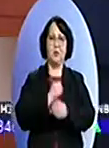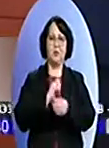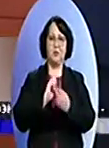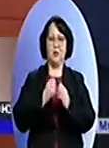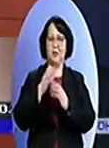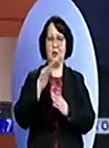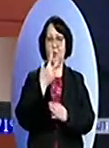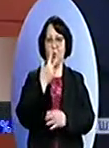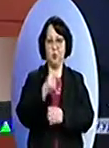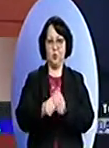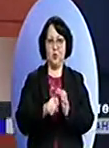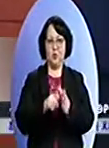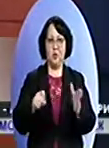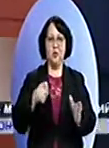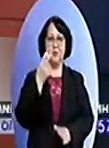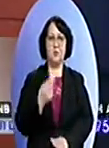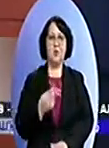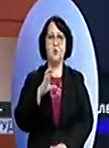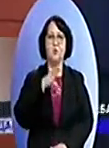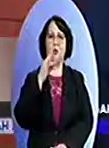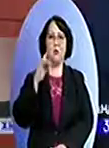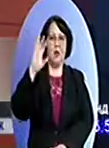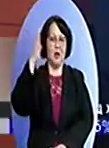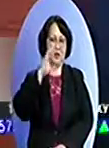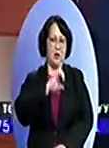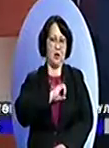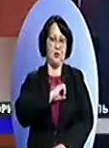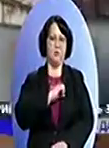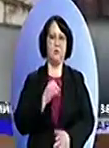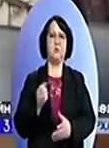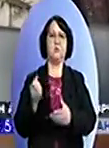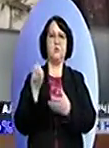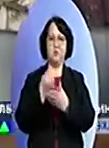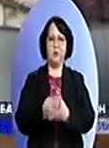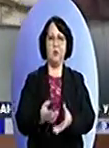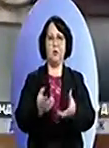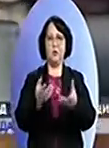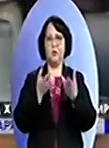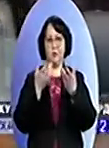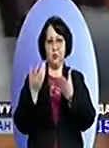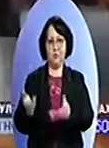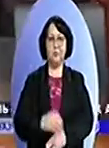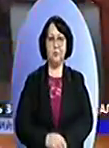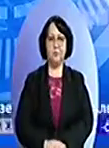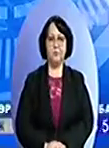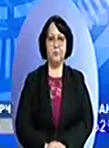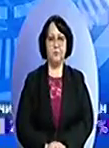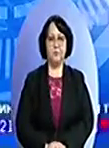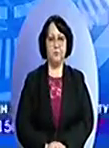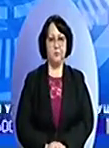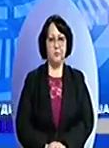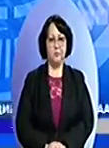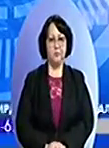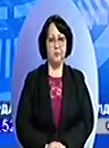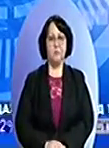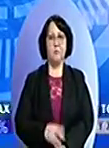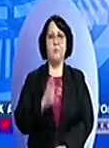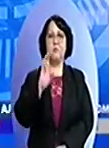Эсгэгч, Севилийн Сүхбаатар Алтан гад содонгоор шагнууллаа. Баянгол дүүргийн